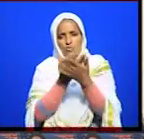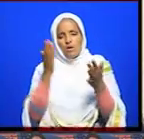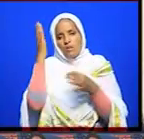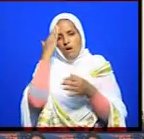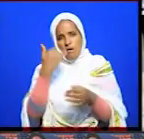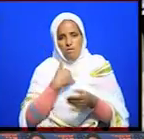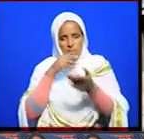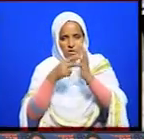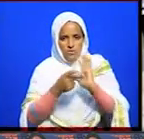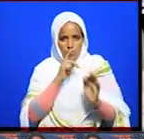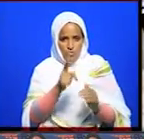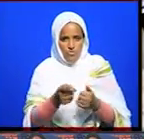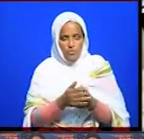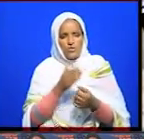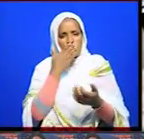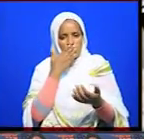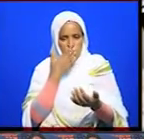ነገር ተምረናል።